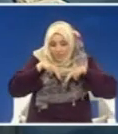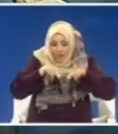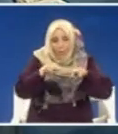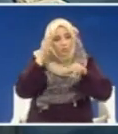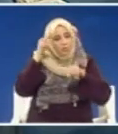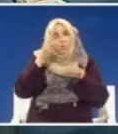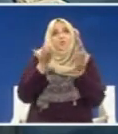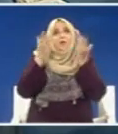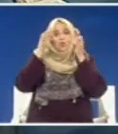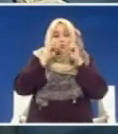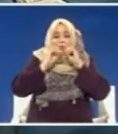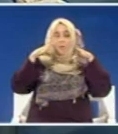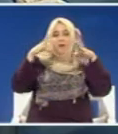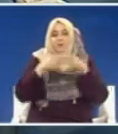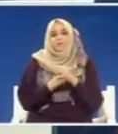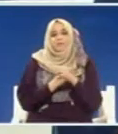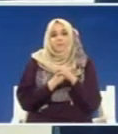الله يجاوبك اخت لميا. مرحبا.